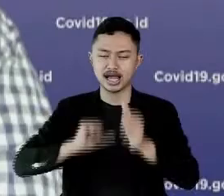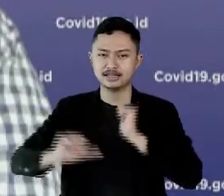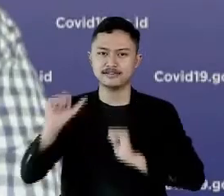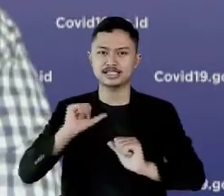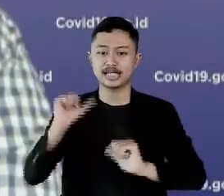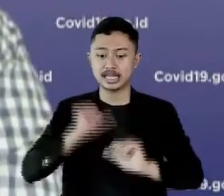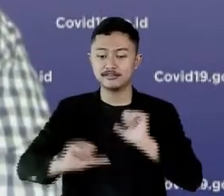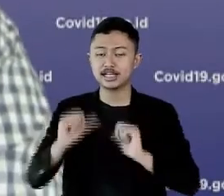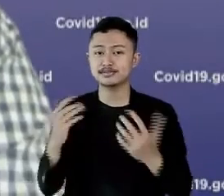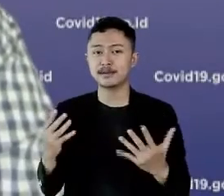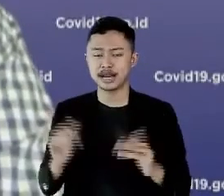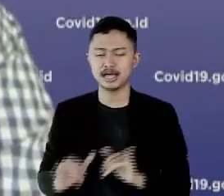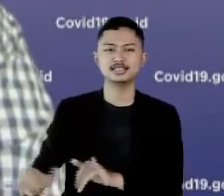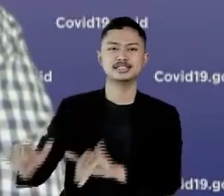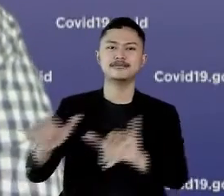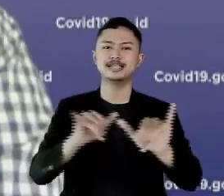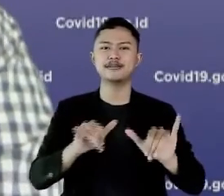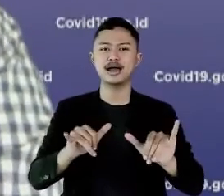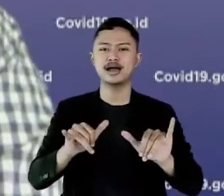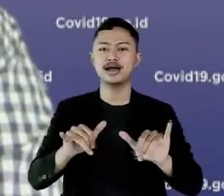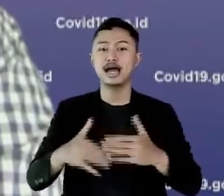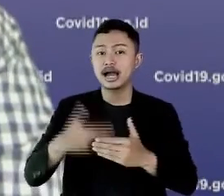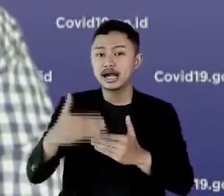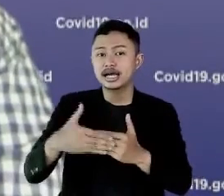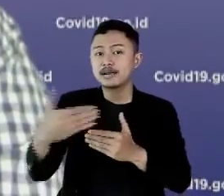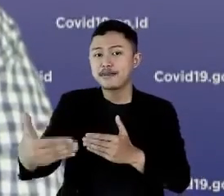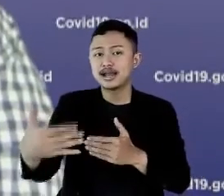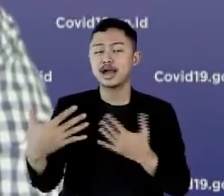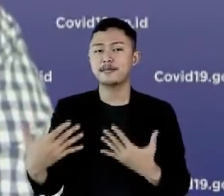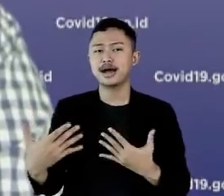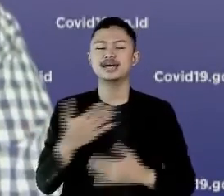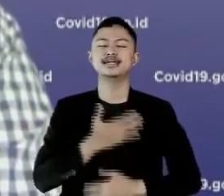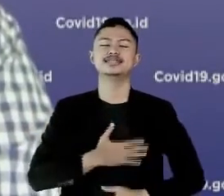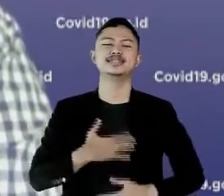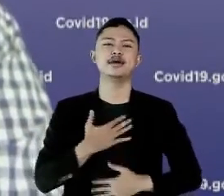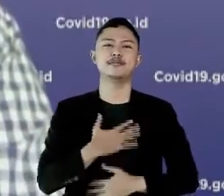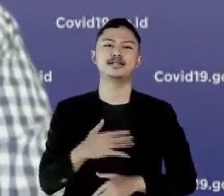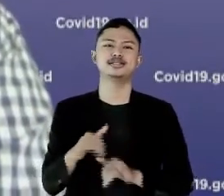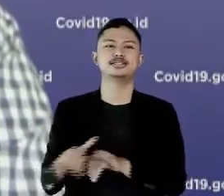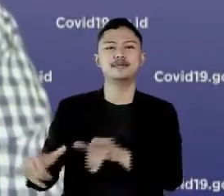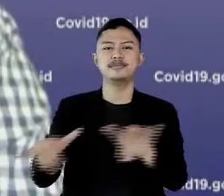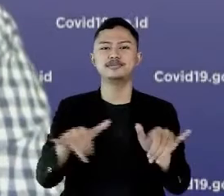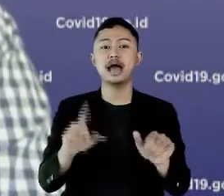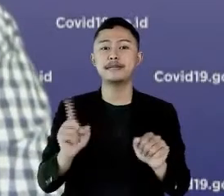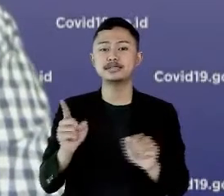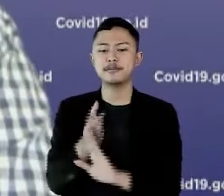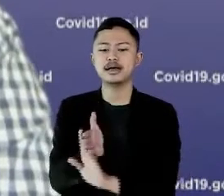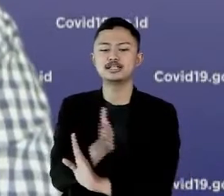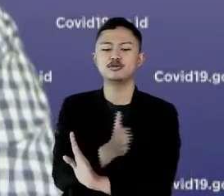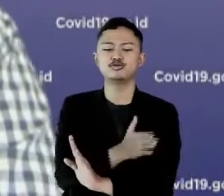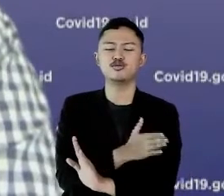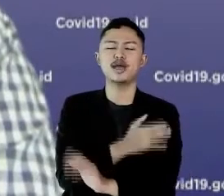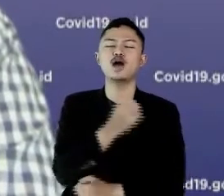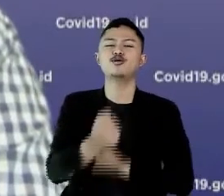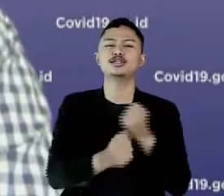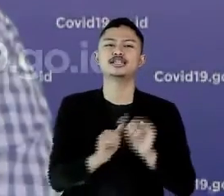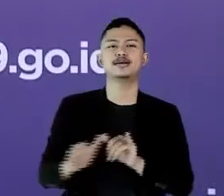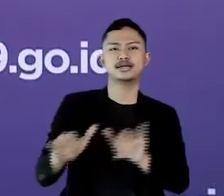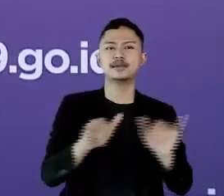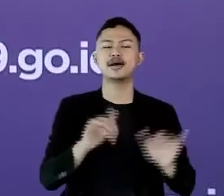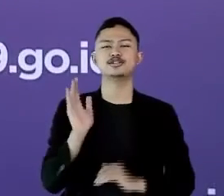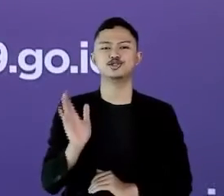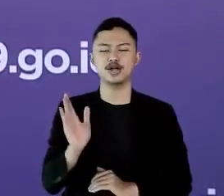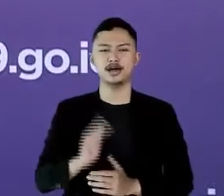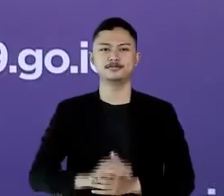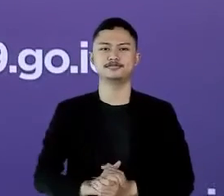dilakukan bersama-sama supaya kemudian kita nyaman bersama-sama menikmati hasil dari upaya kita secara bersama-sama. Demikian baik, Mas Wiki.